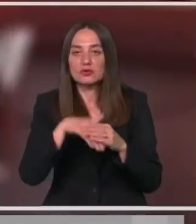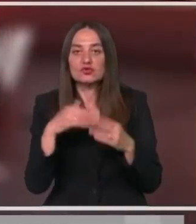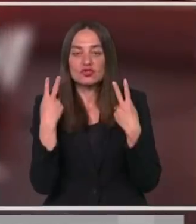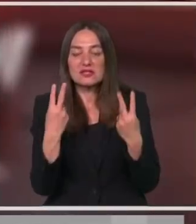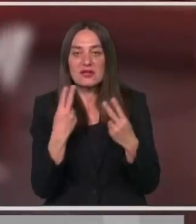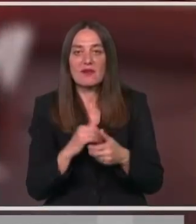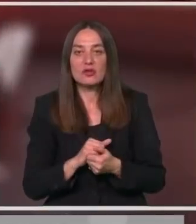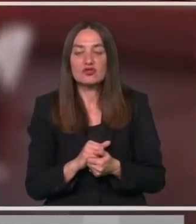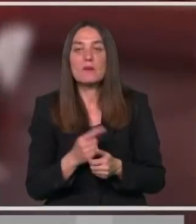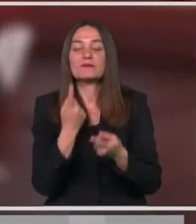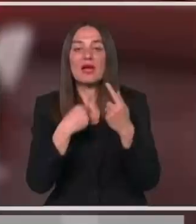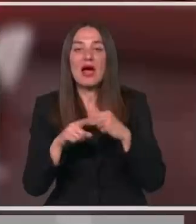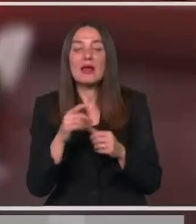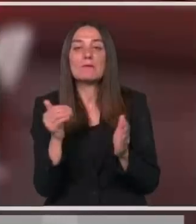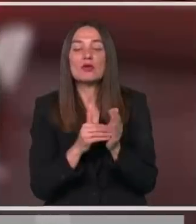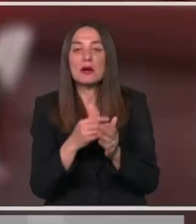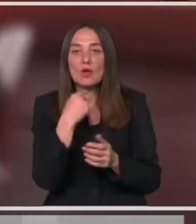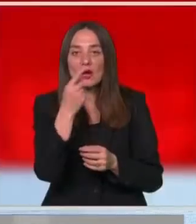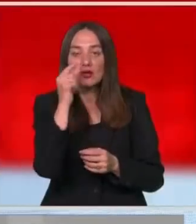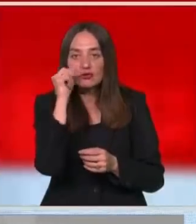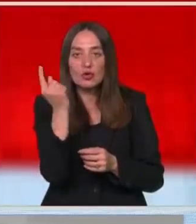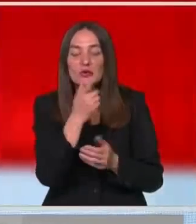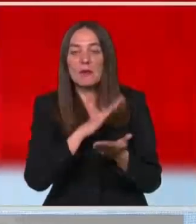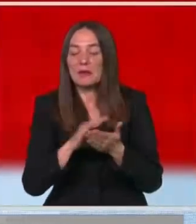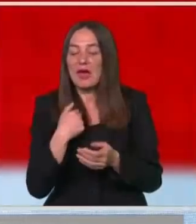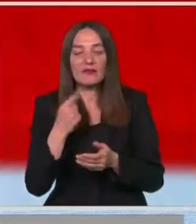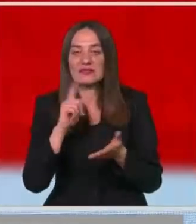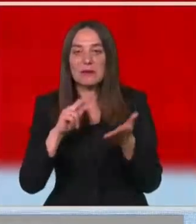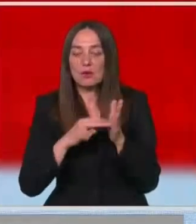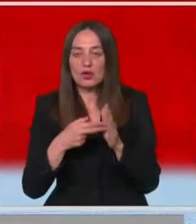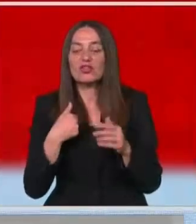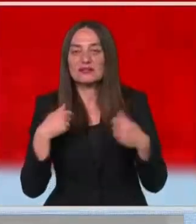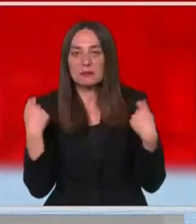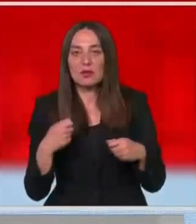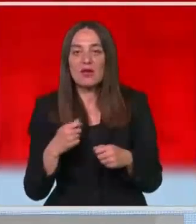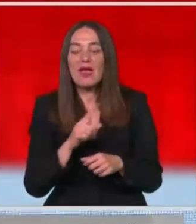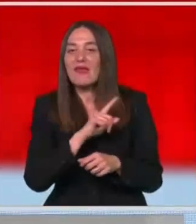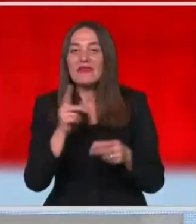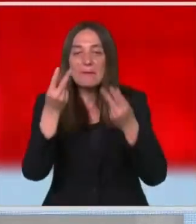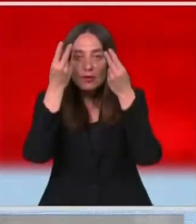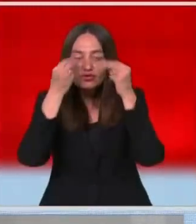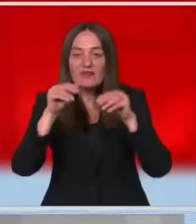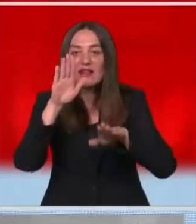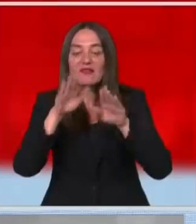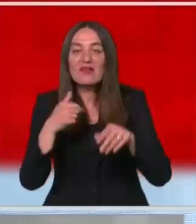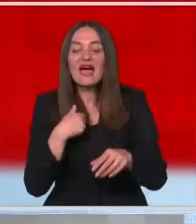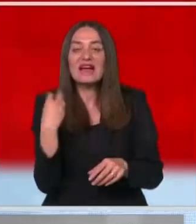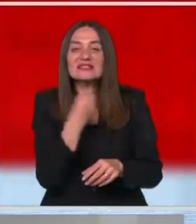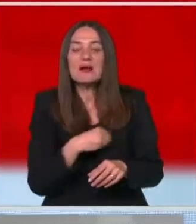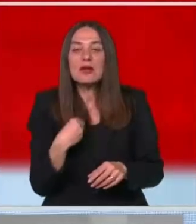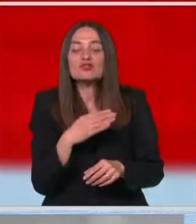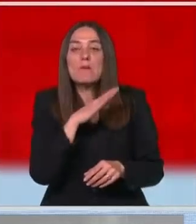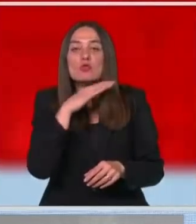važno. Ali potrebno je reći ljudima, prosto ja nisam političar pa imam taj luksuz, nepoštovanje mera nas dramatično mnogo